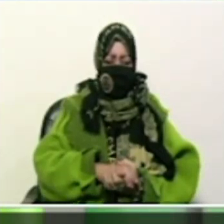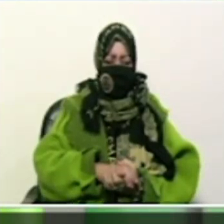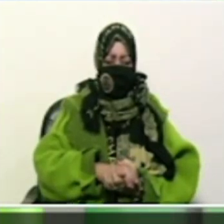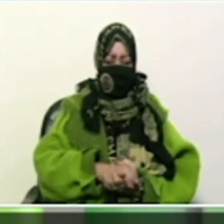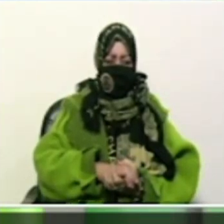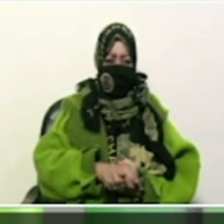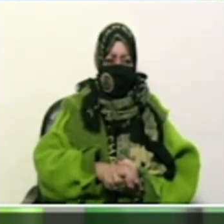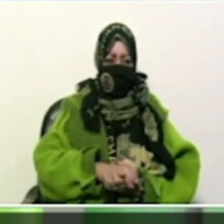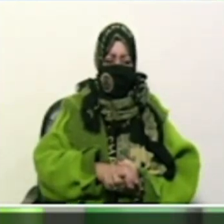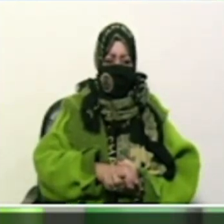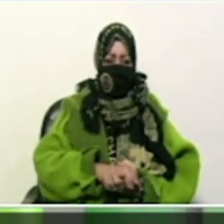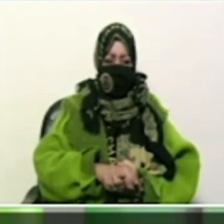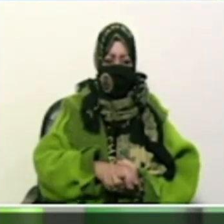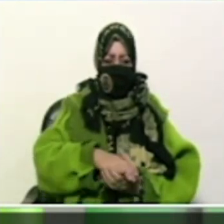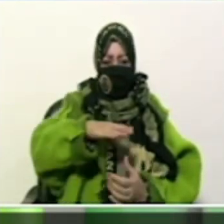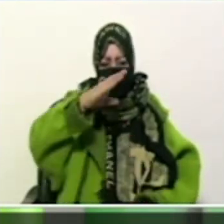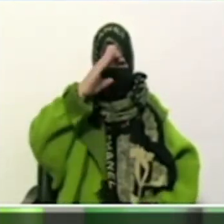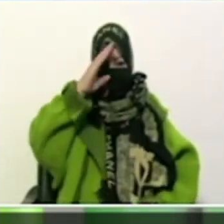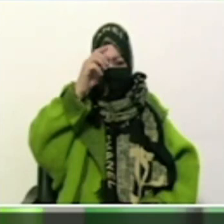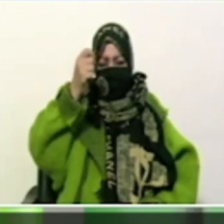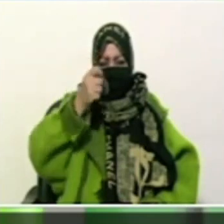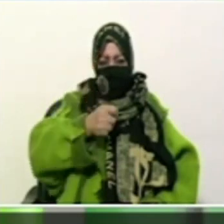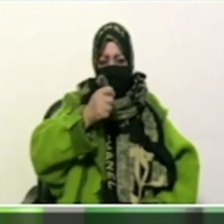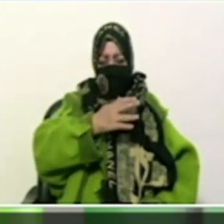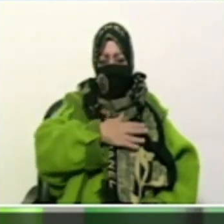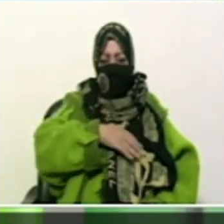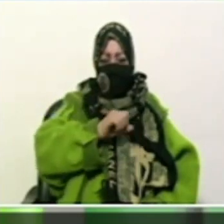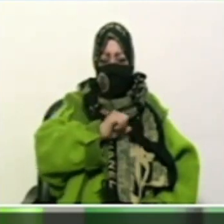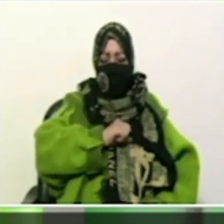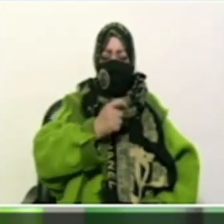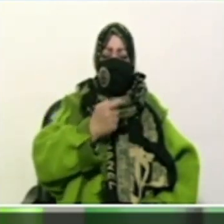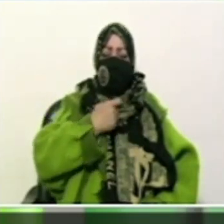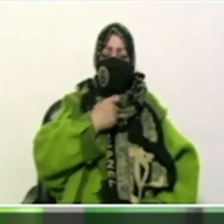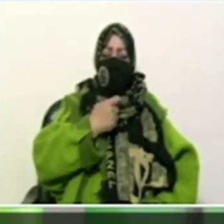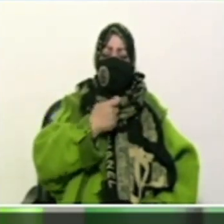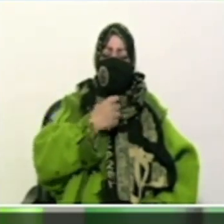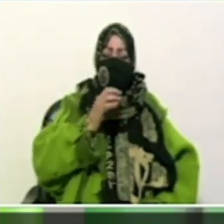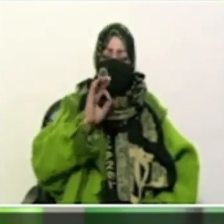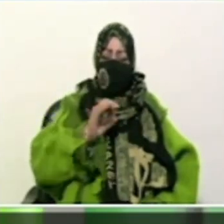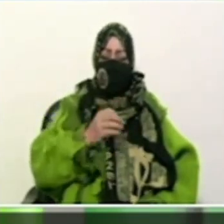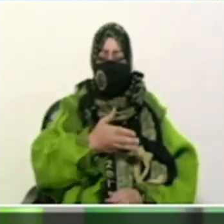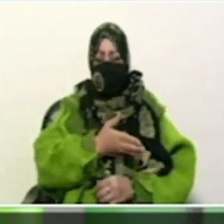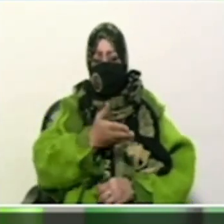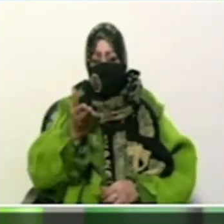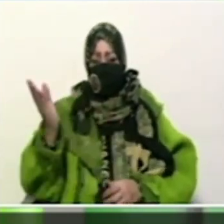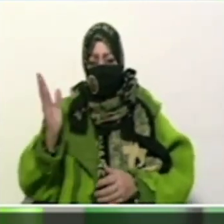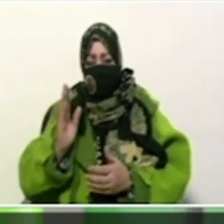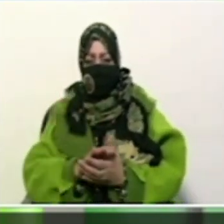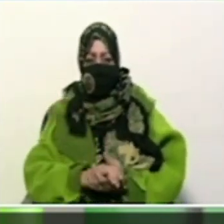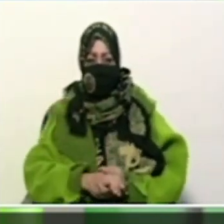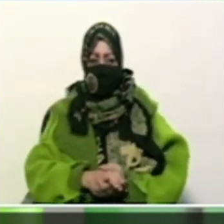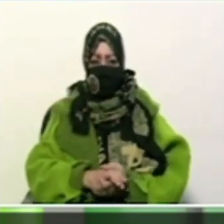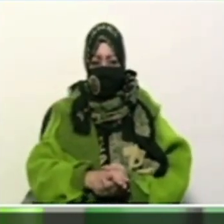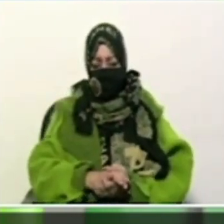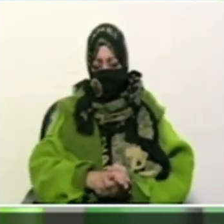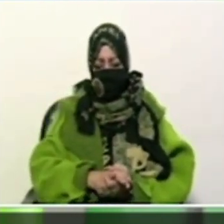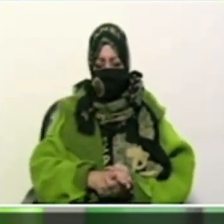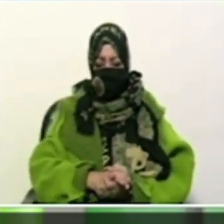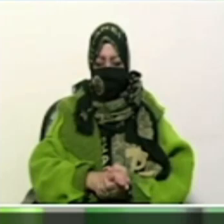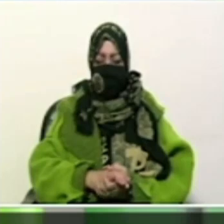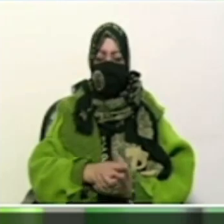تفضلي. نفع بكم الله الأمة. اللهم آمين، بارك الله فيك. تفضل. اللهم امين. نسألك سؤال يا شيخ، تو مثلا واحد يجد